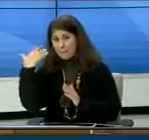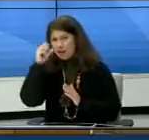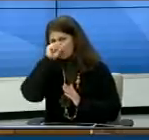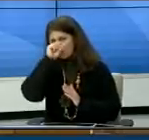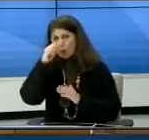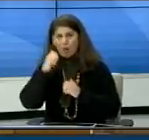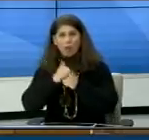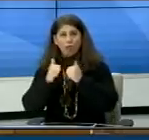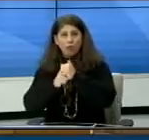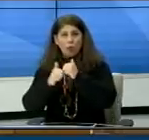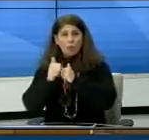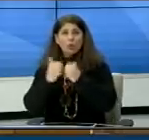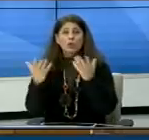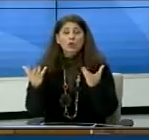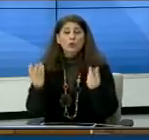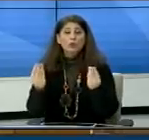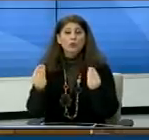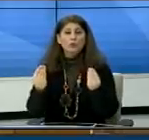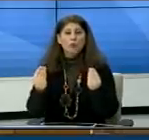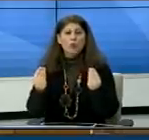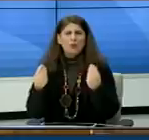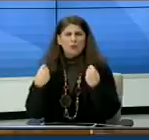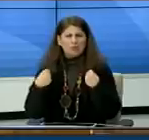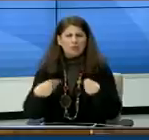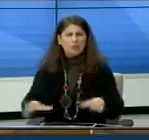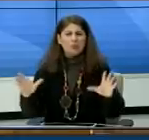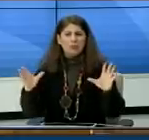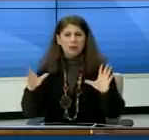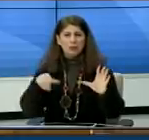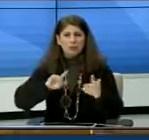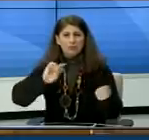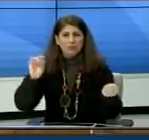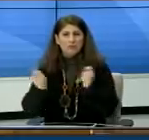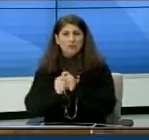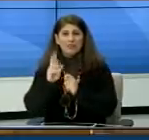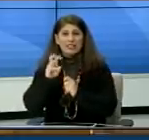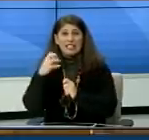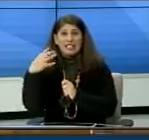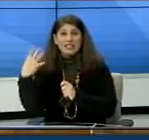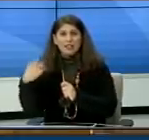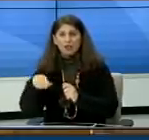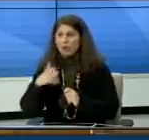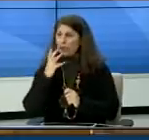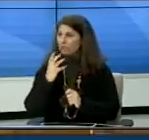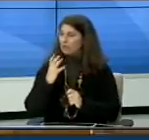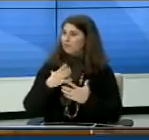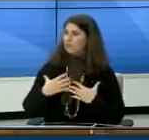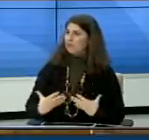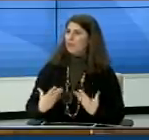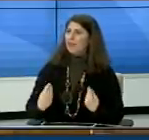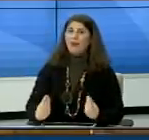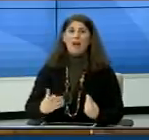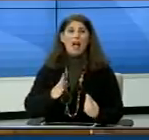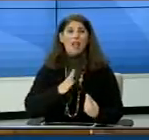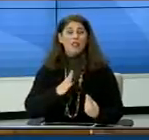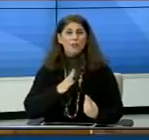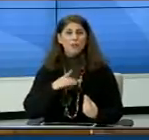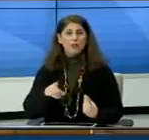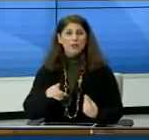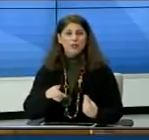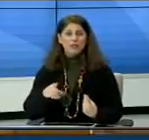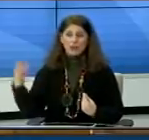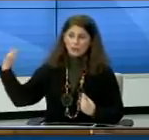δομές, πολλές από αυτές ήταν τρόγλες, έγιναν 34 και τώρα είναι ανθρώπινες. Και οι ροές